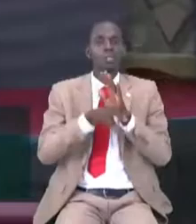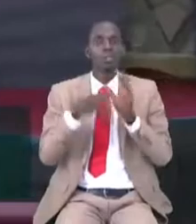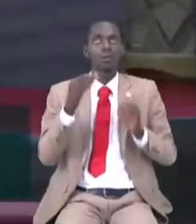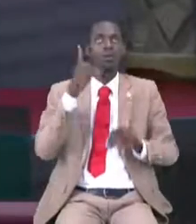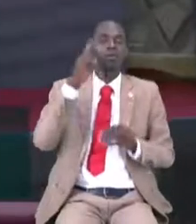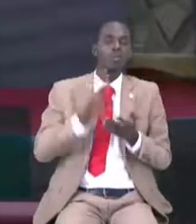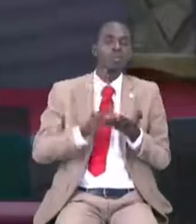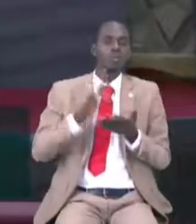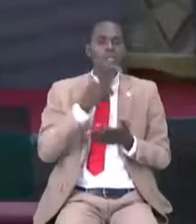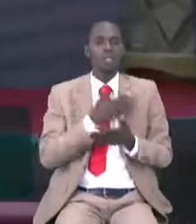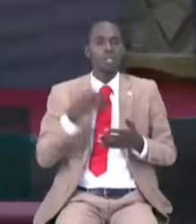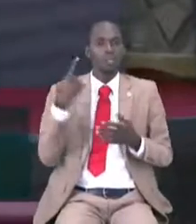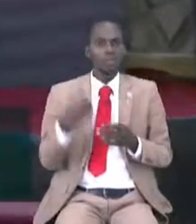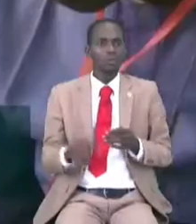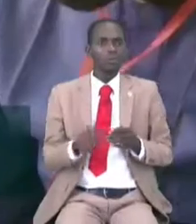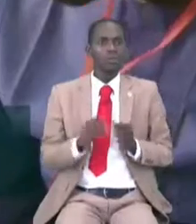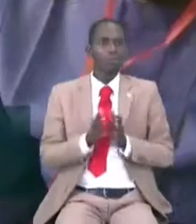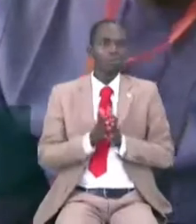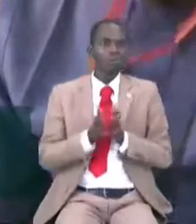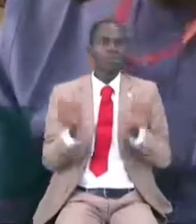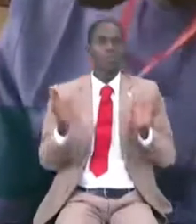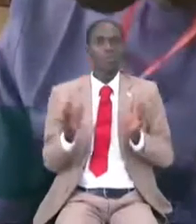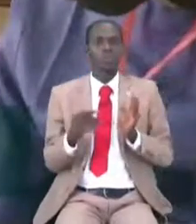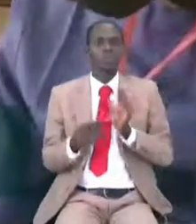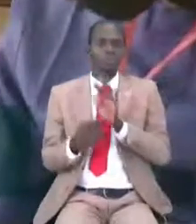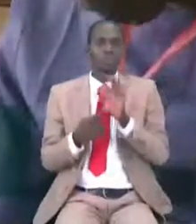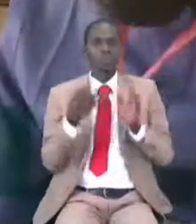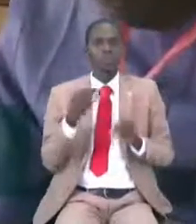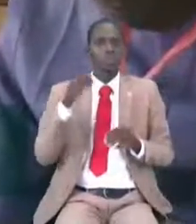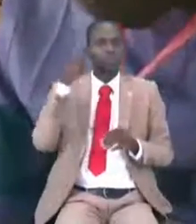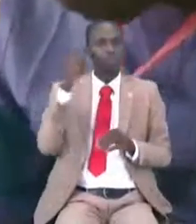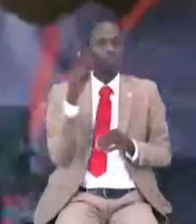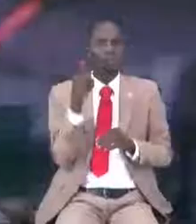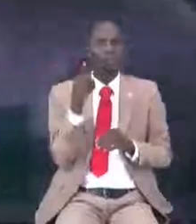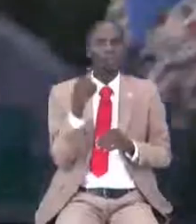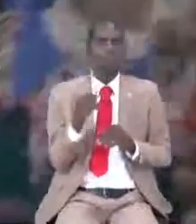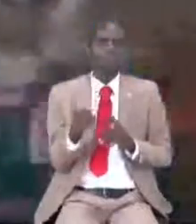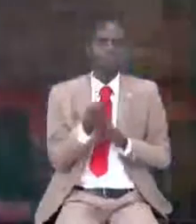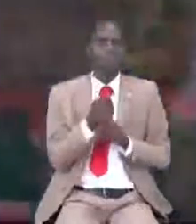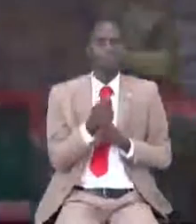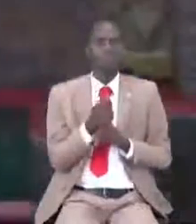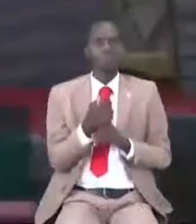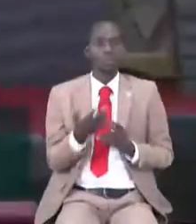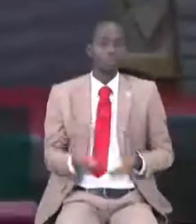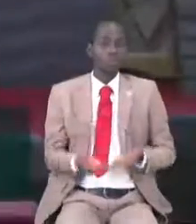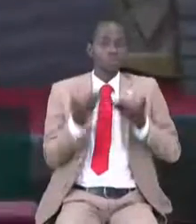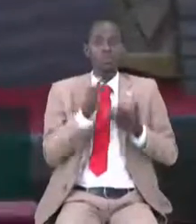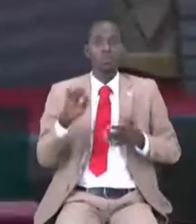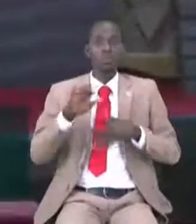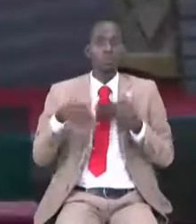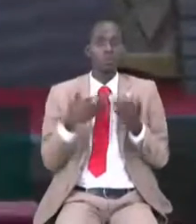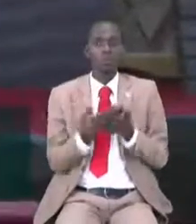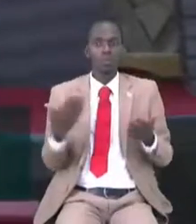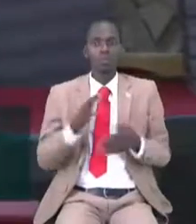et soutenant toutes choses sur terre, toutes choses en haut, toutes choses en bas, tous les hommes, toutes choses, tout le